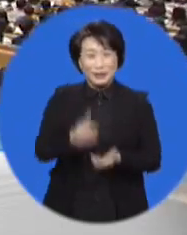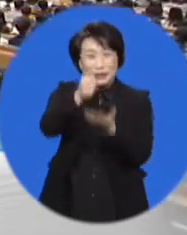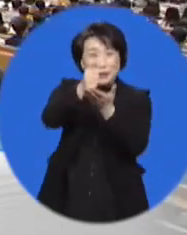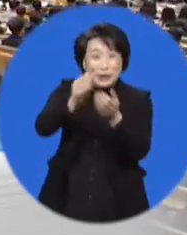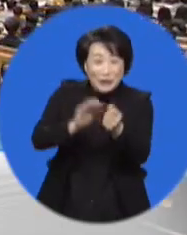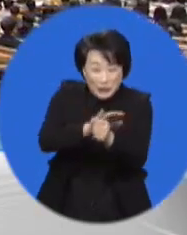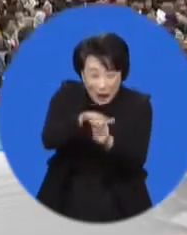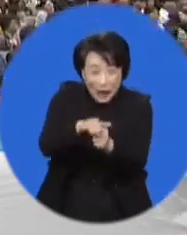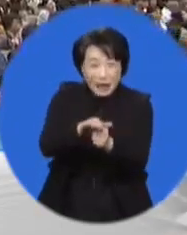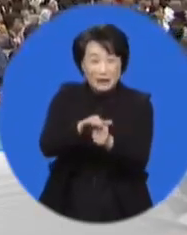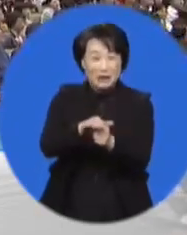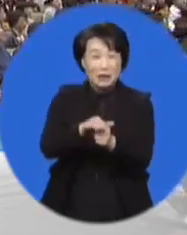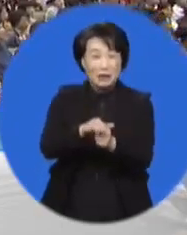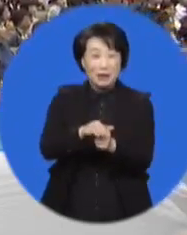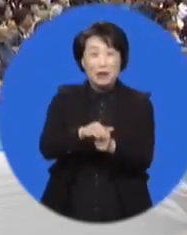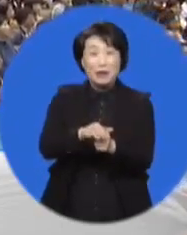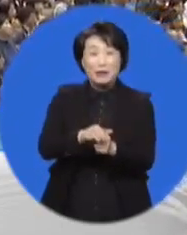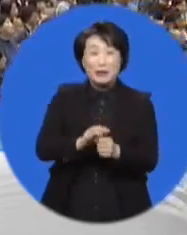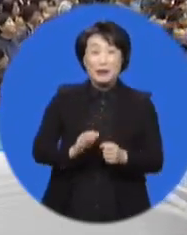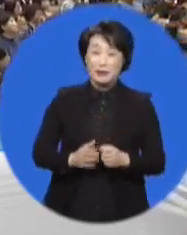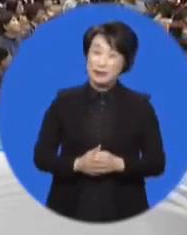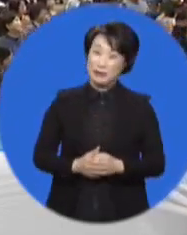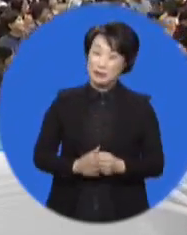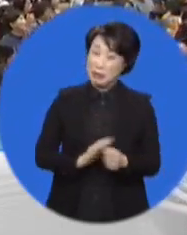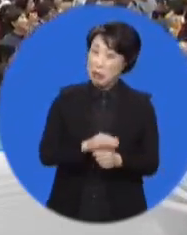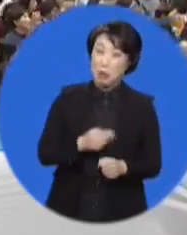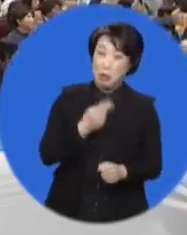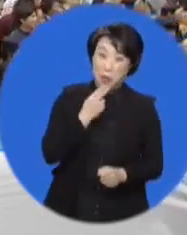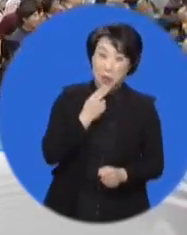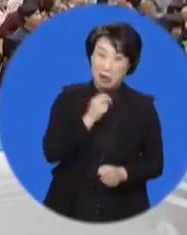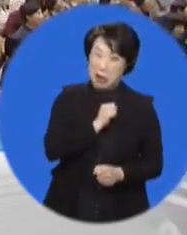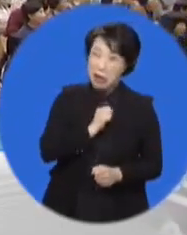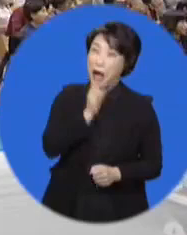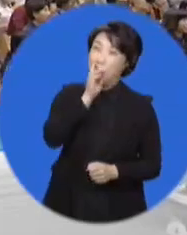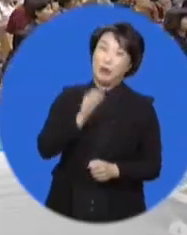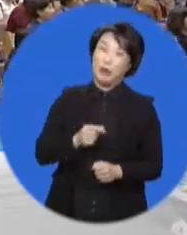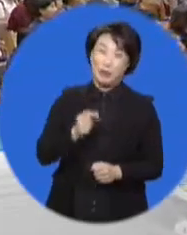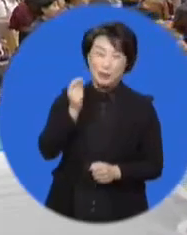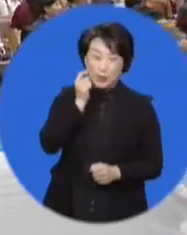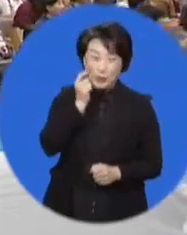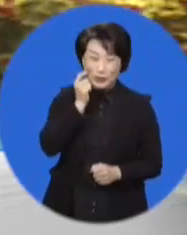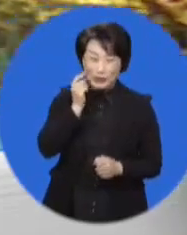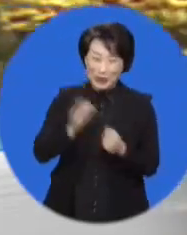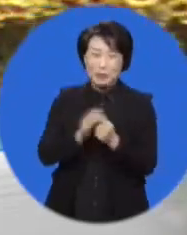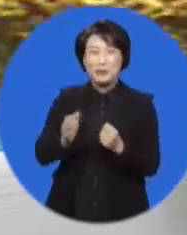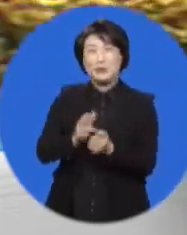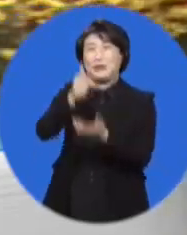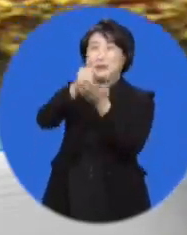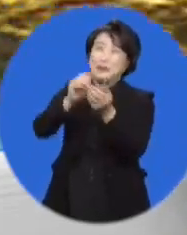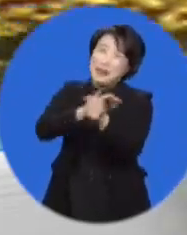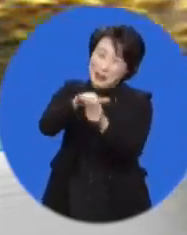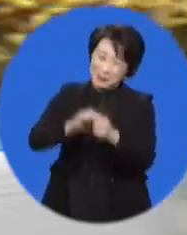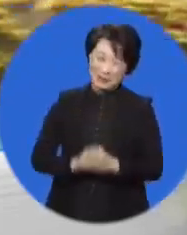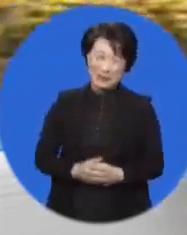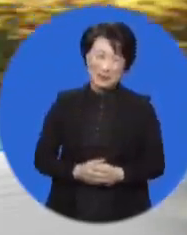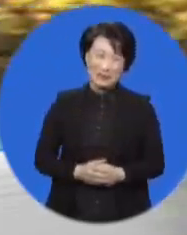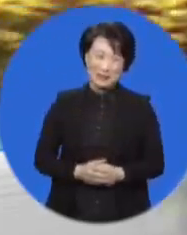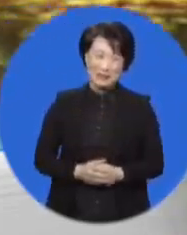주님을 사랑하는 것은 안 하고는 안 되기 때문에 사랑할 수밖에 없는 거예요. 사랑하는